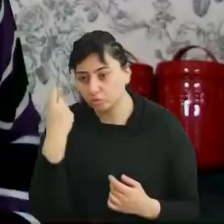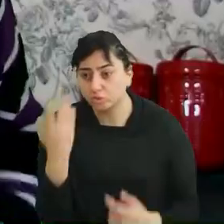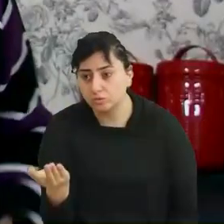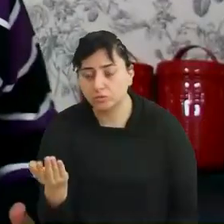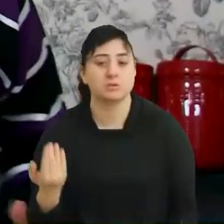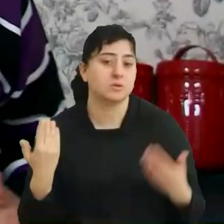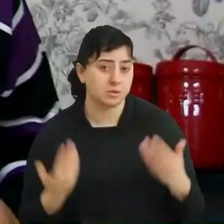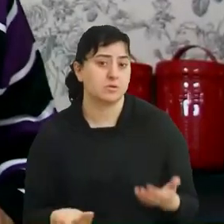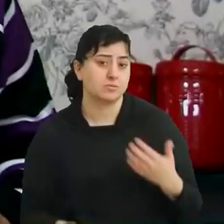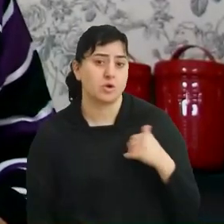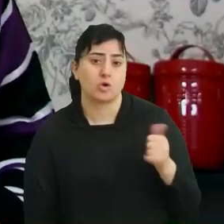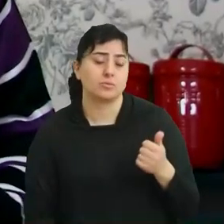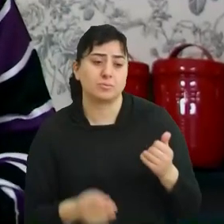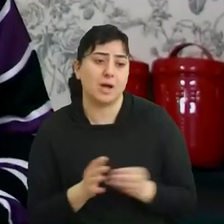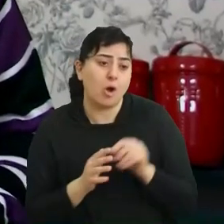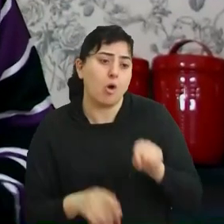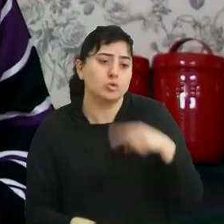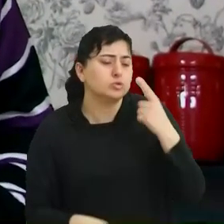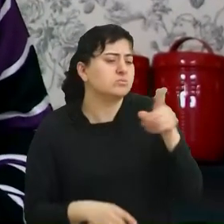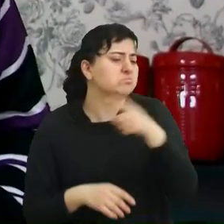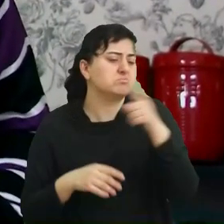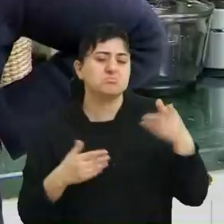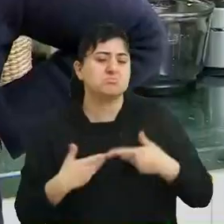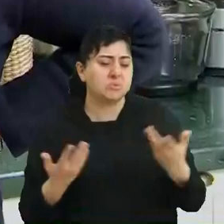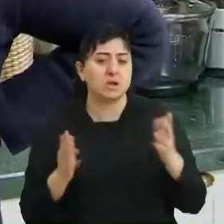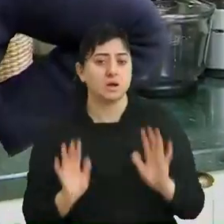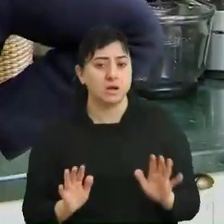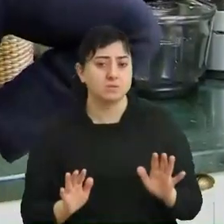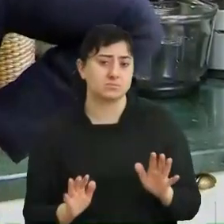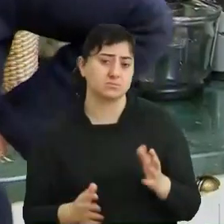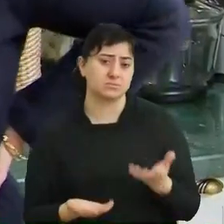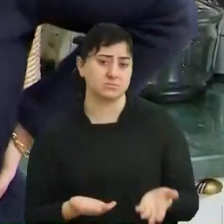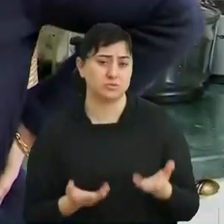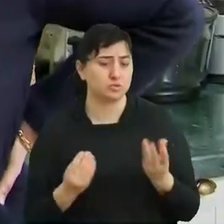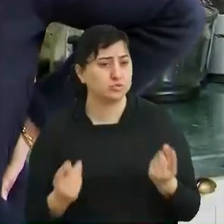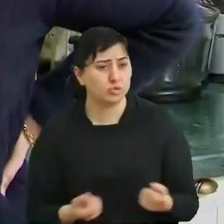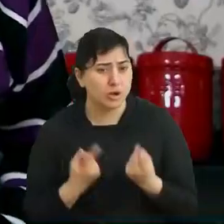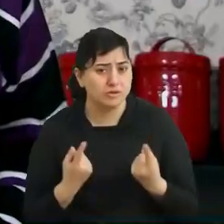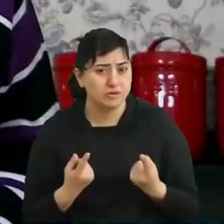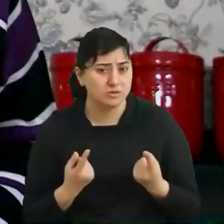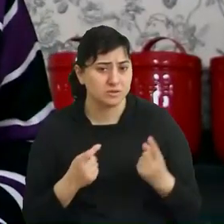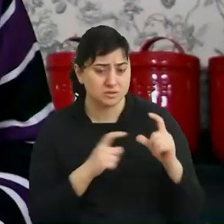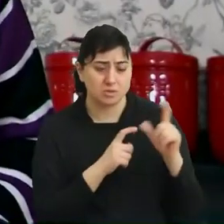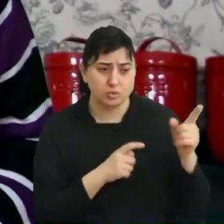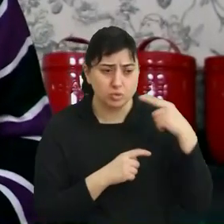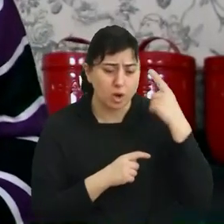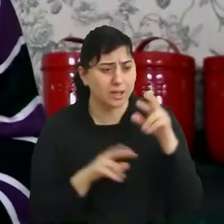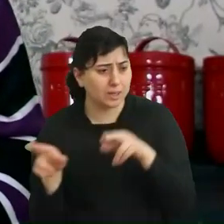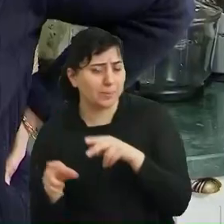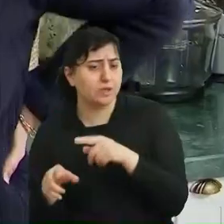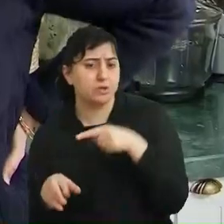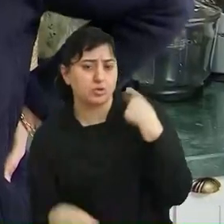mi? Tabii canım, benim için ben bahşiş alayım da kimden alırsam alayım. Bak çok enteresan. Zarpcığım kendini Riyam